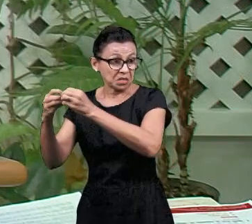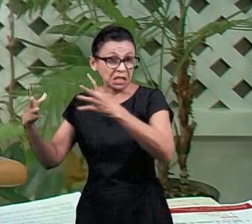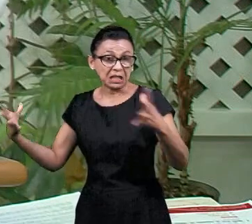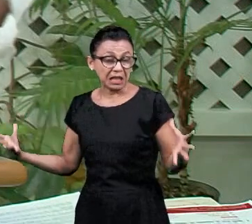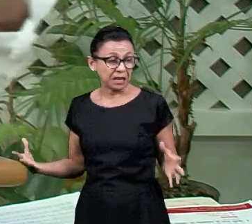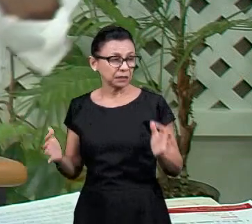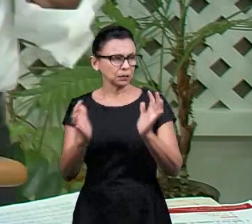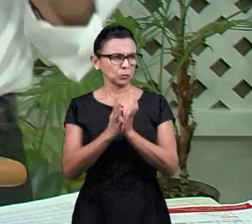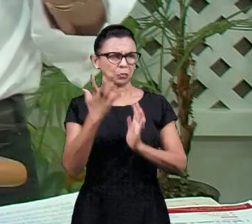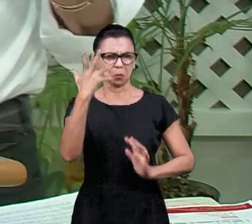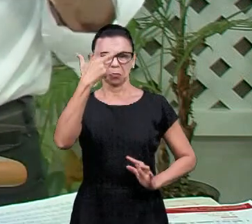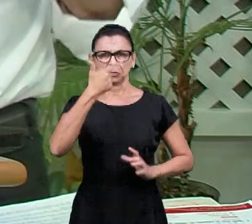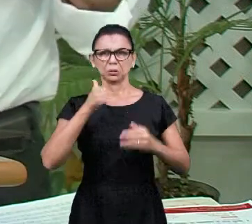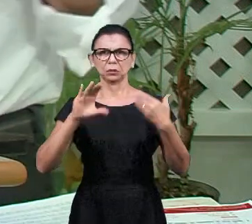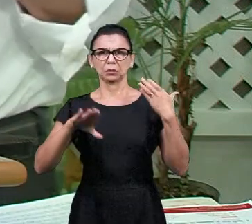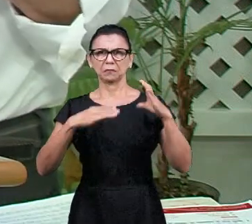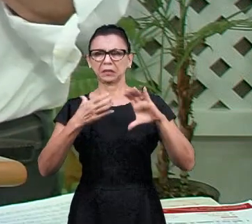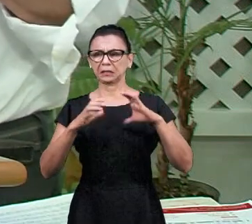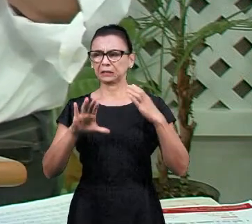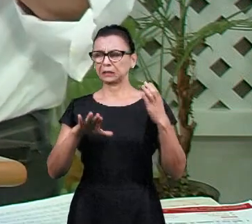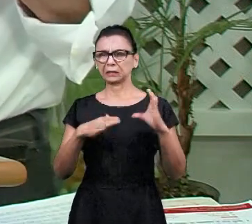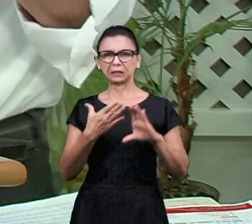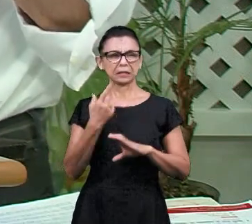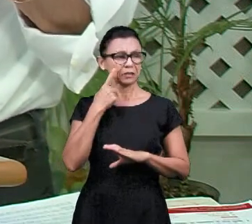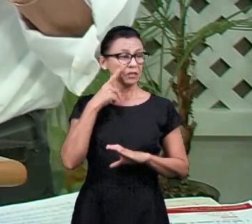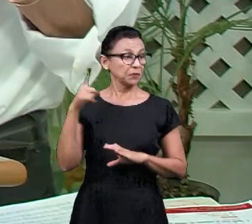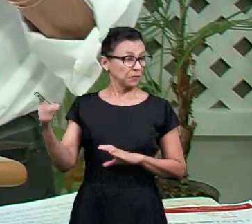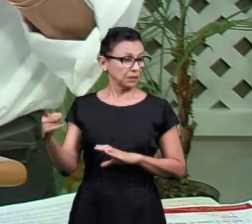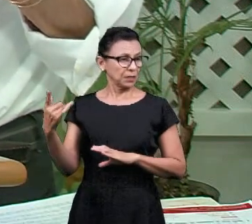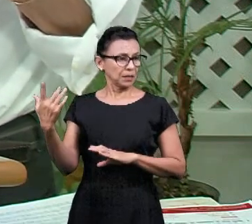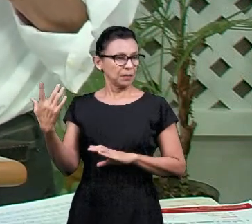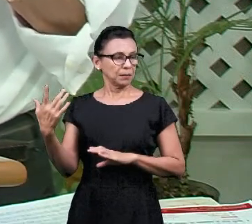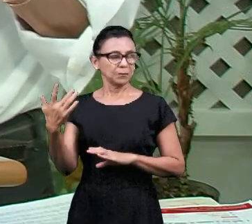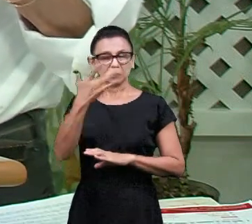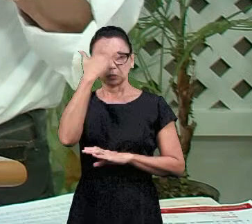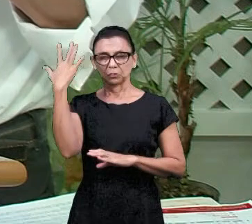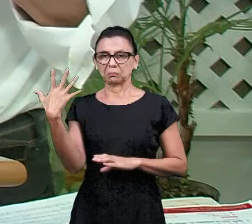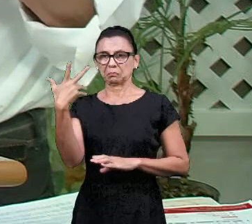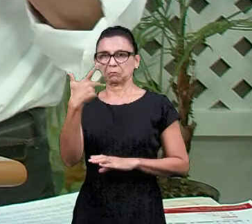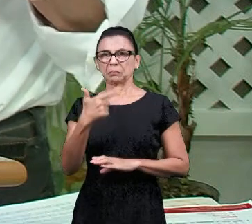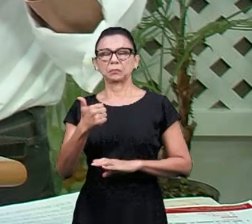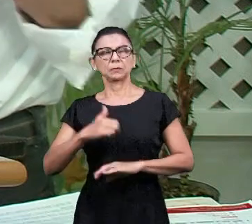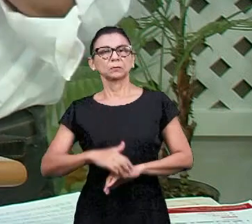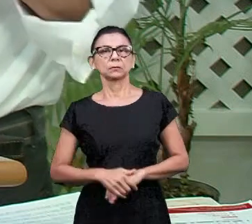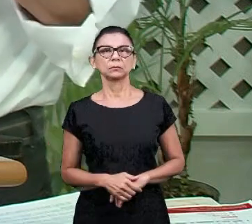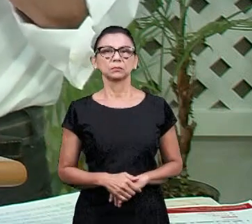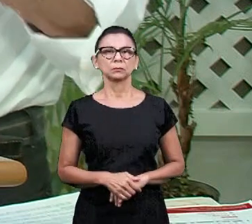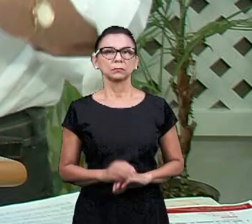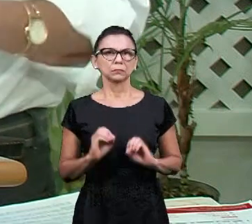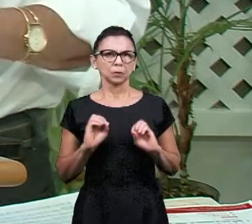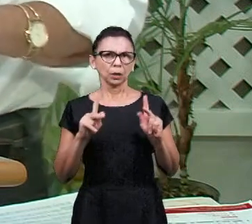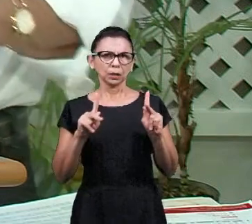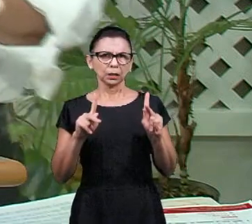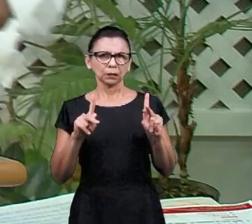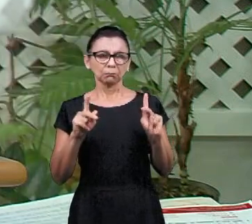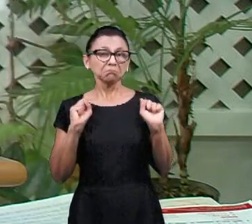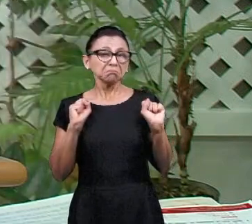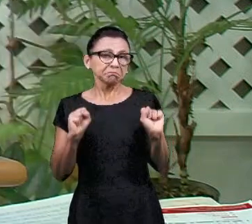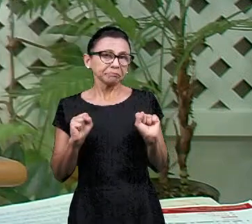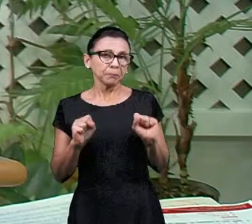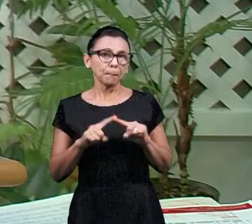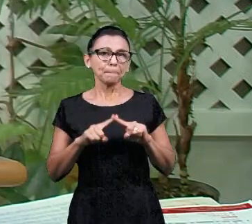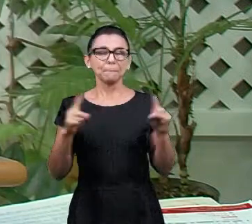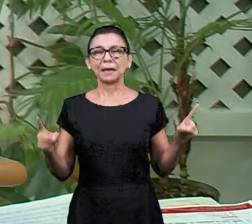une merveille, il y a un groupe qui va chanter, vous allez voir des gens, il y a comme ça. Regardez bien, tout va bien. Vous pouvez faire tout cela,